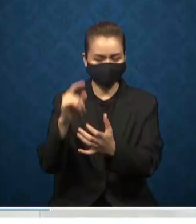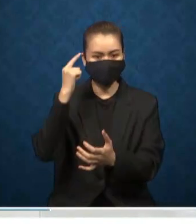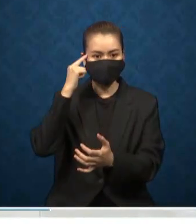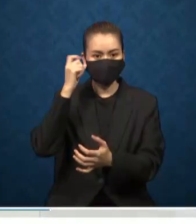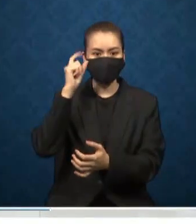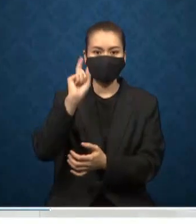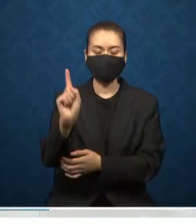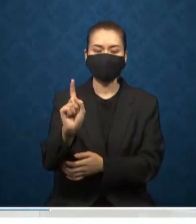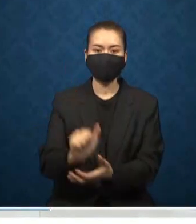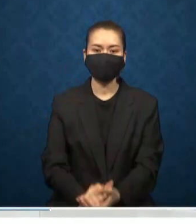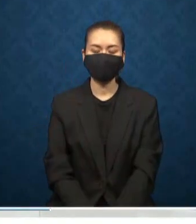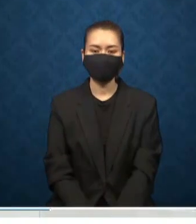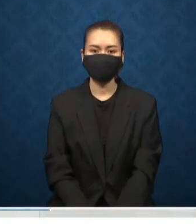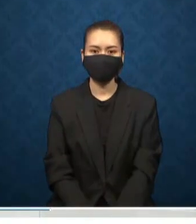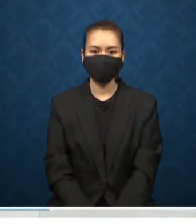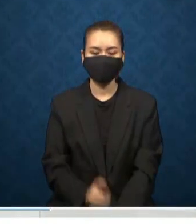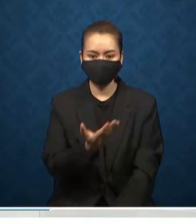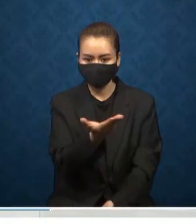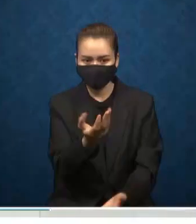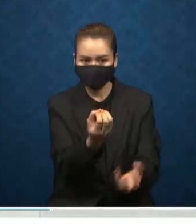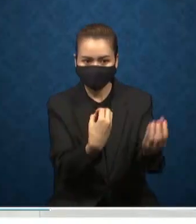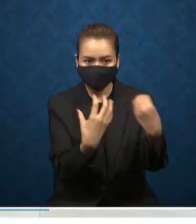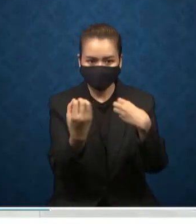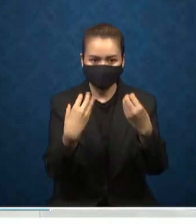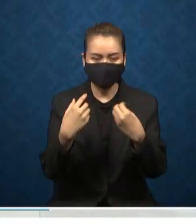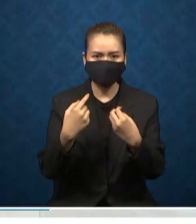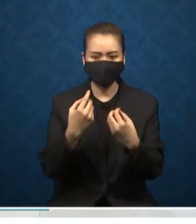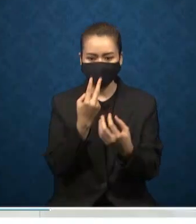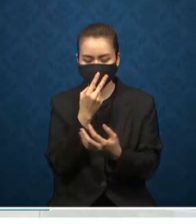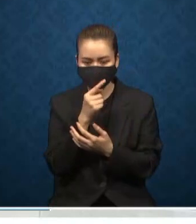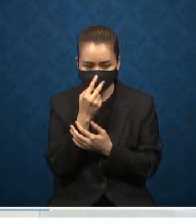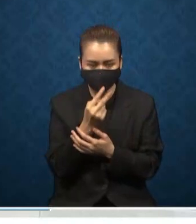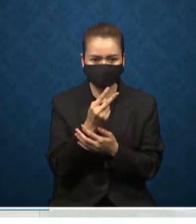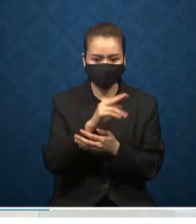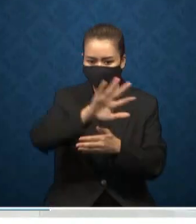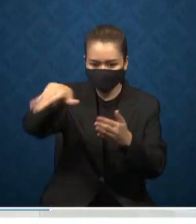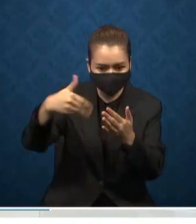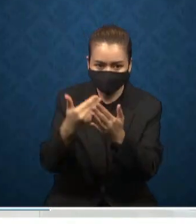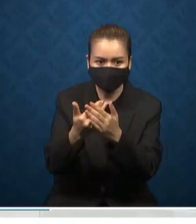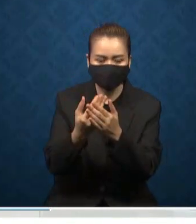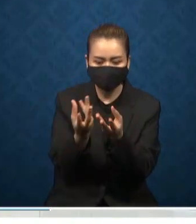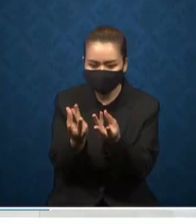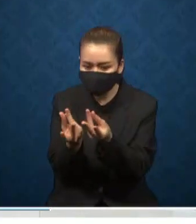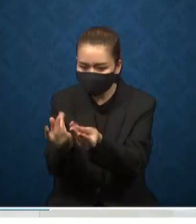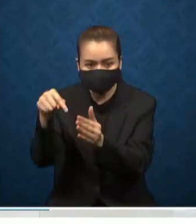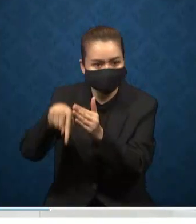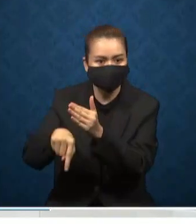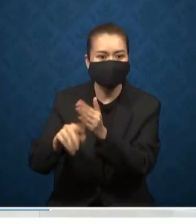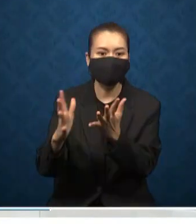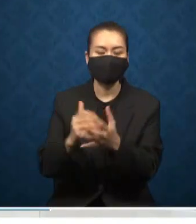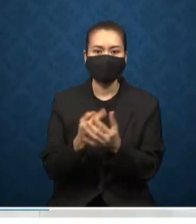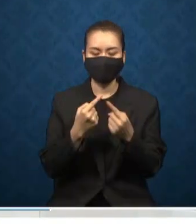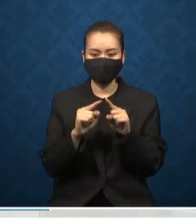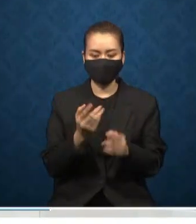าท่านอาจจะไม่ได้มองในรายประเด็นในรายย่อยส่วนนี้แต่อย่างไรก็ตามนะครับเพื่อให้เ